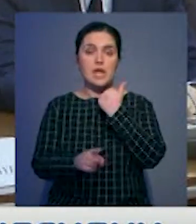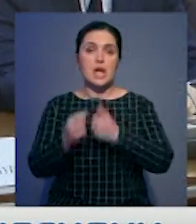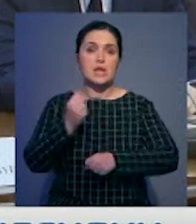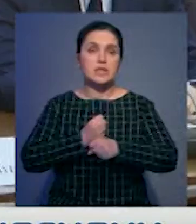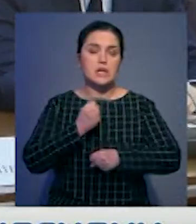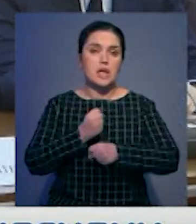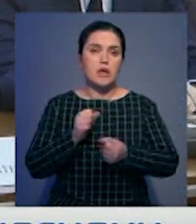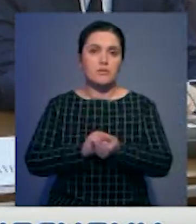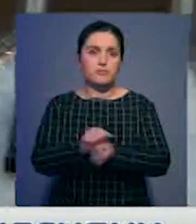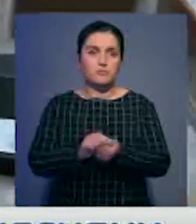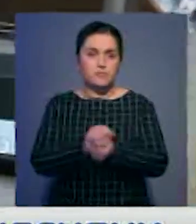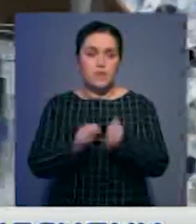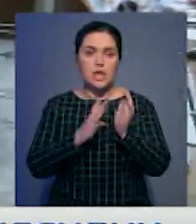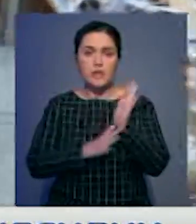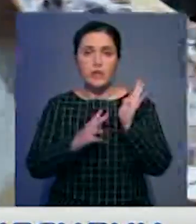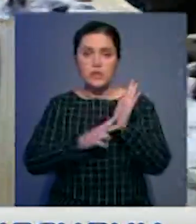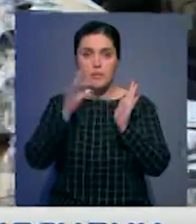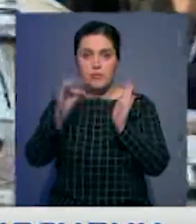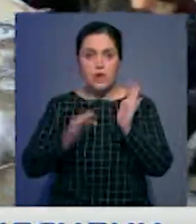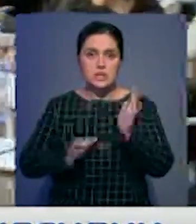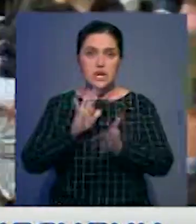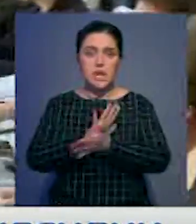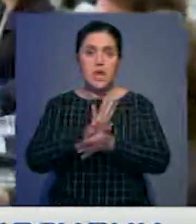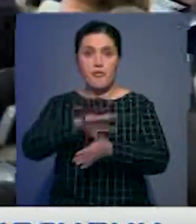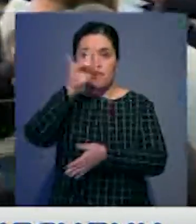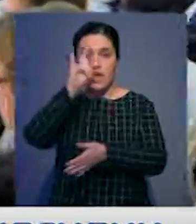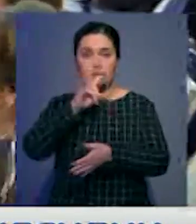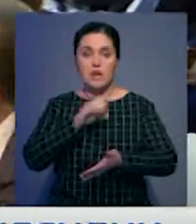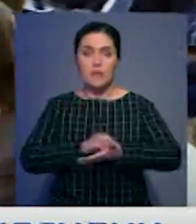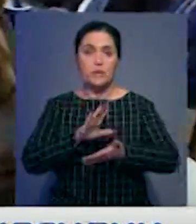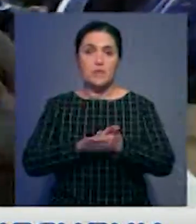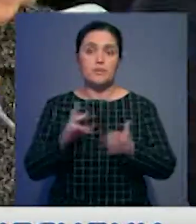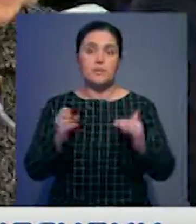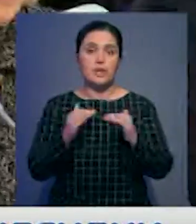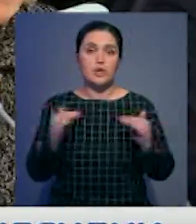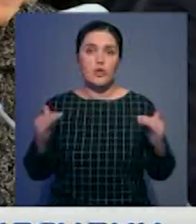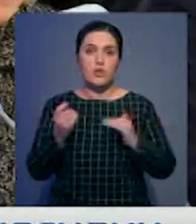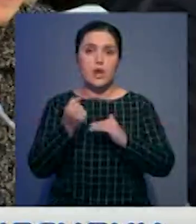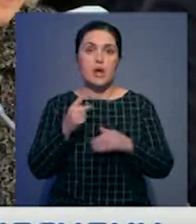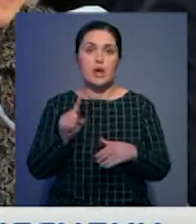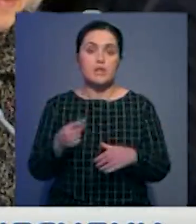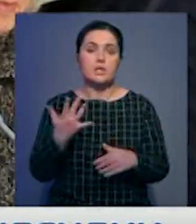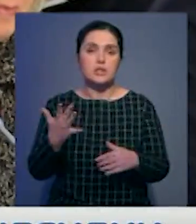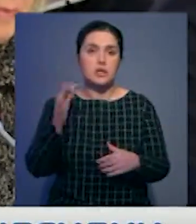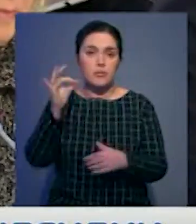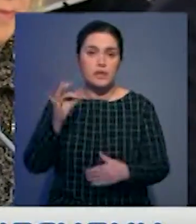Финляндия перерабатывает 97% отходов, тогда как в Казахстане этот показатель на уровне